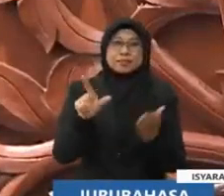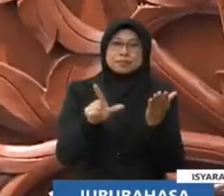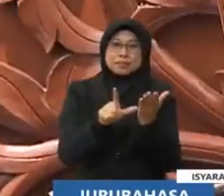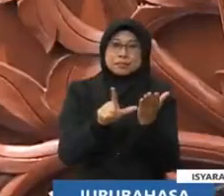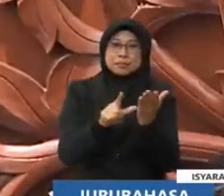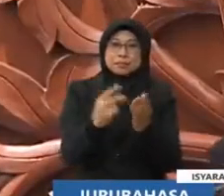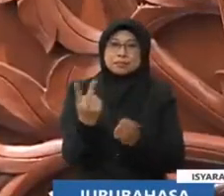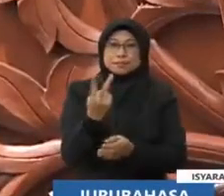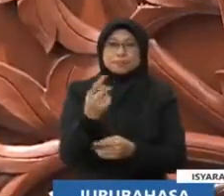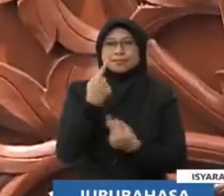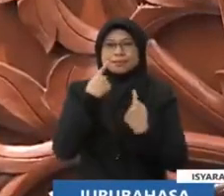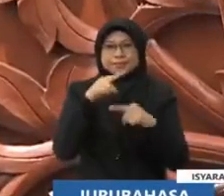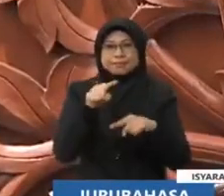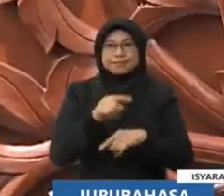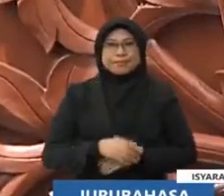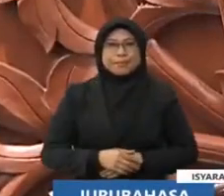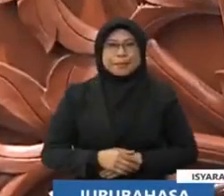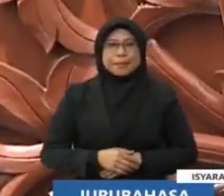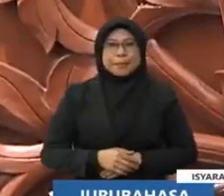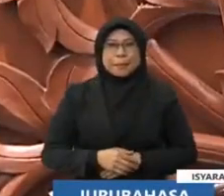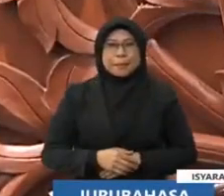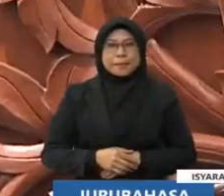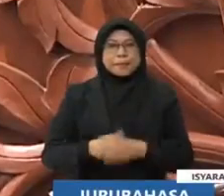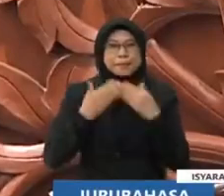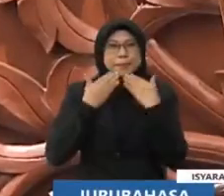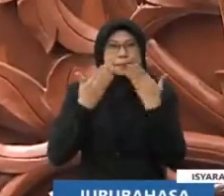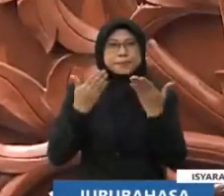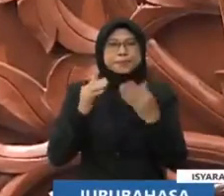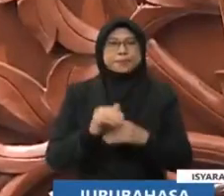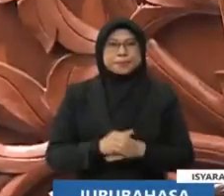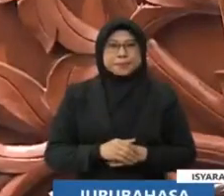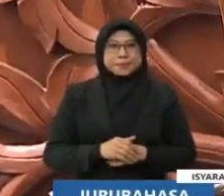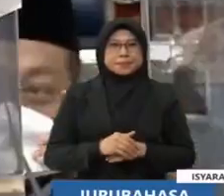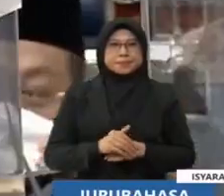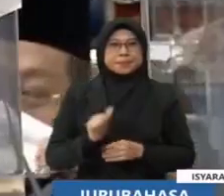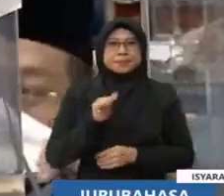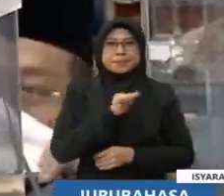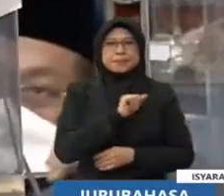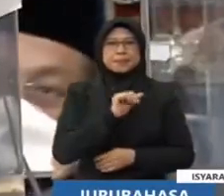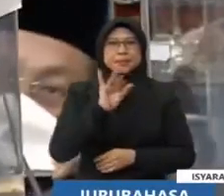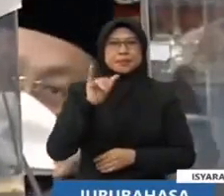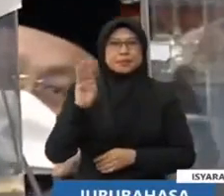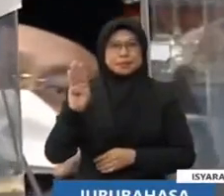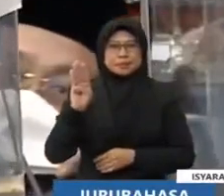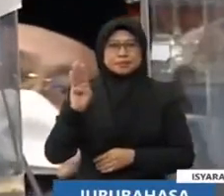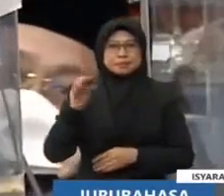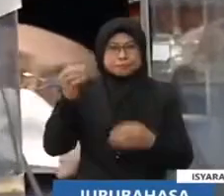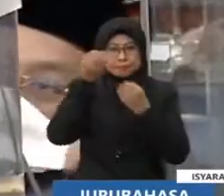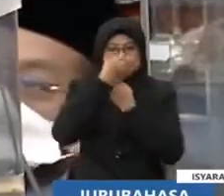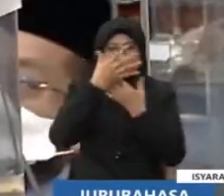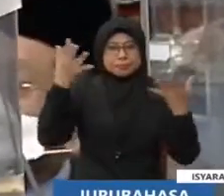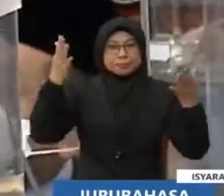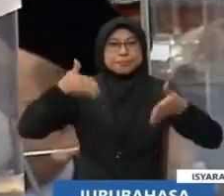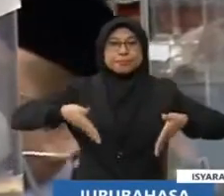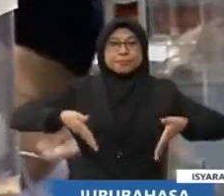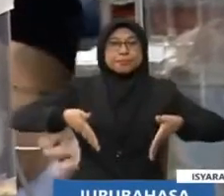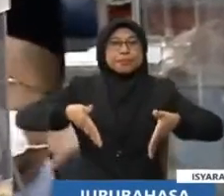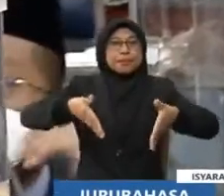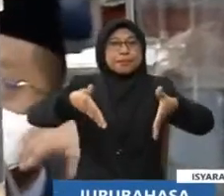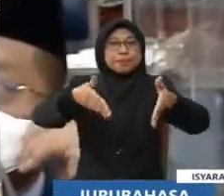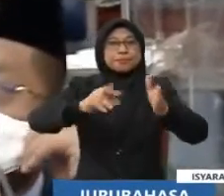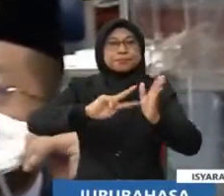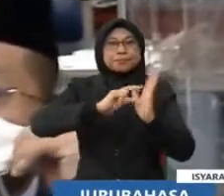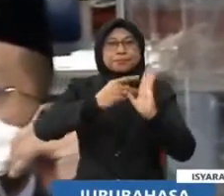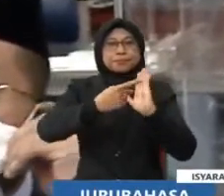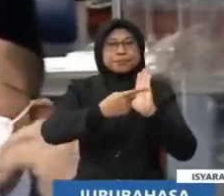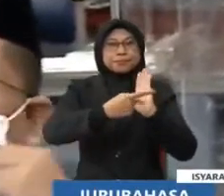timbalannya menjawab. 3 minit. Terima kasih Ahli Yang Berhormat. Untuk makluman Ahli Yang Berhormat, jalan yang